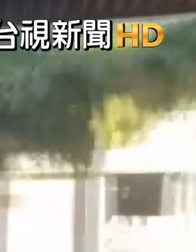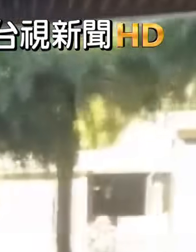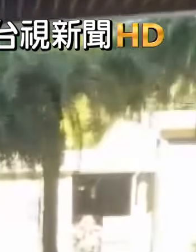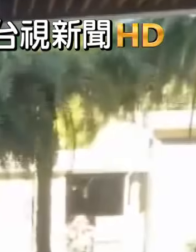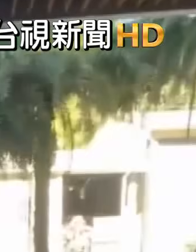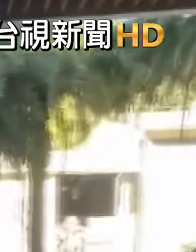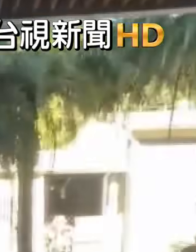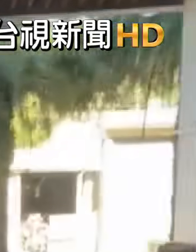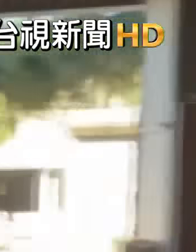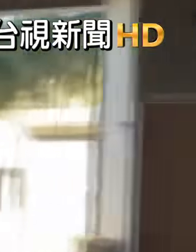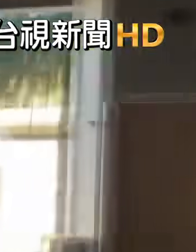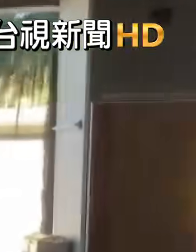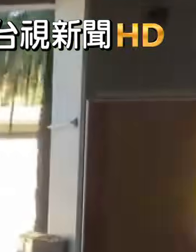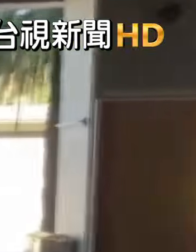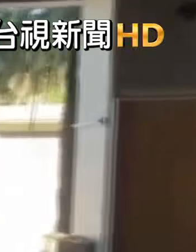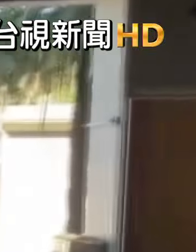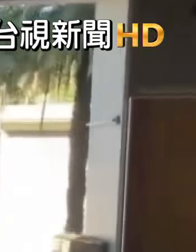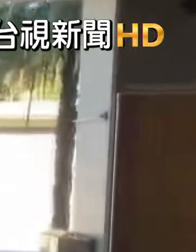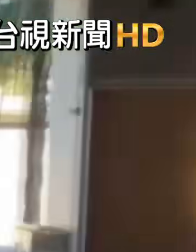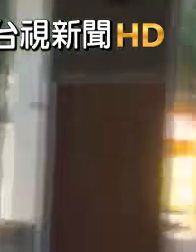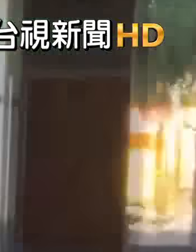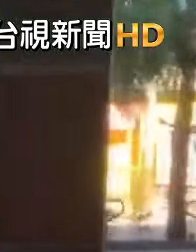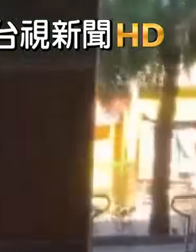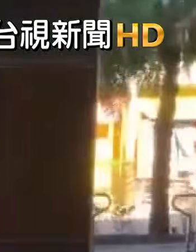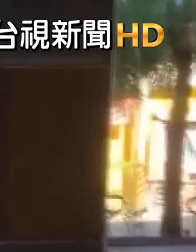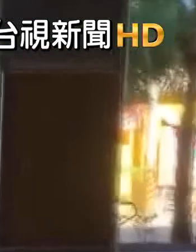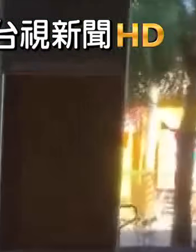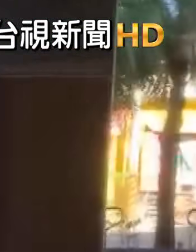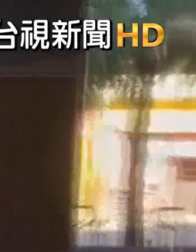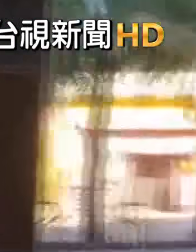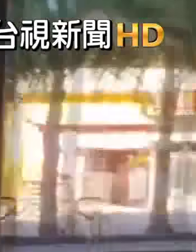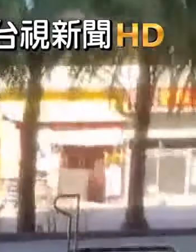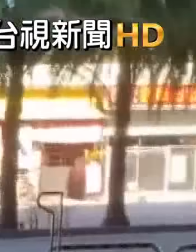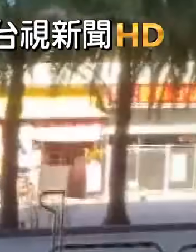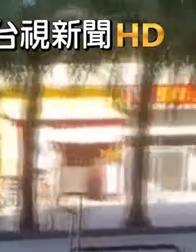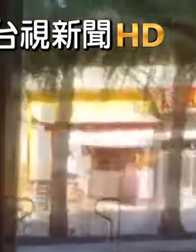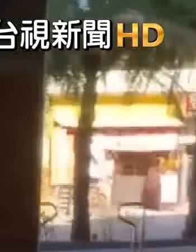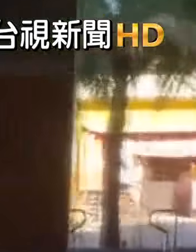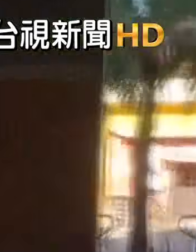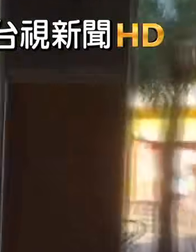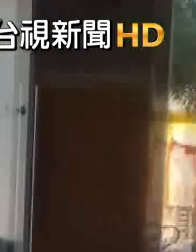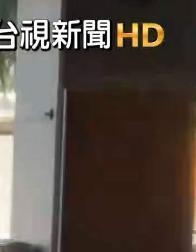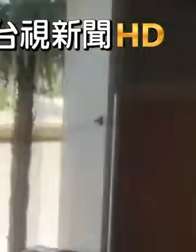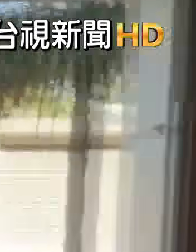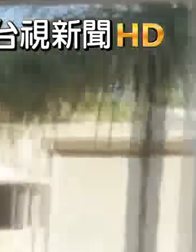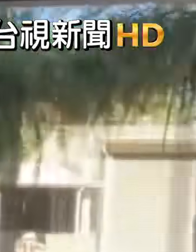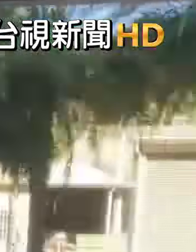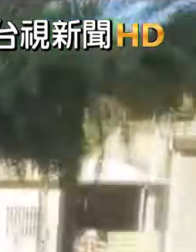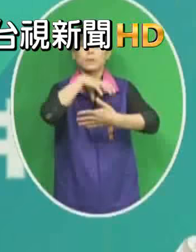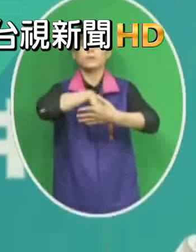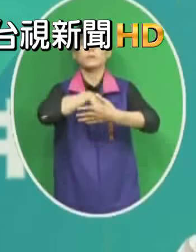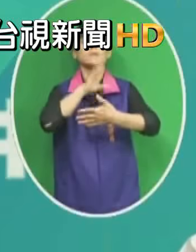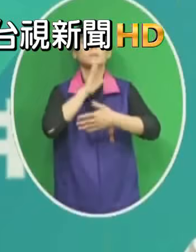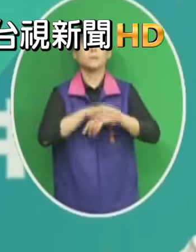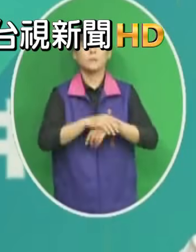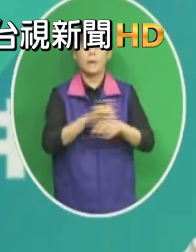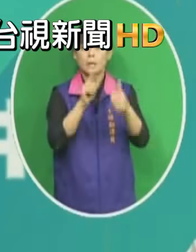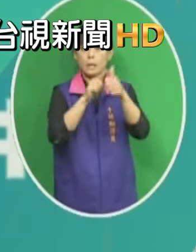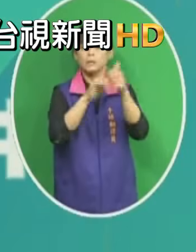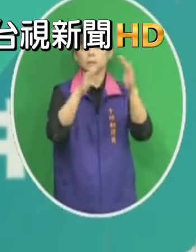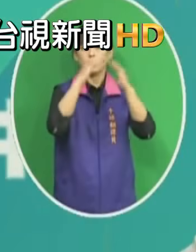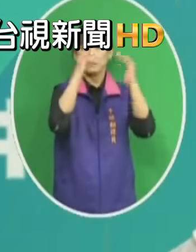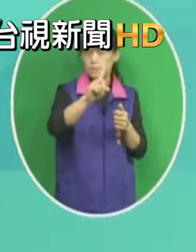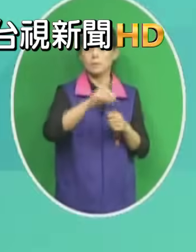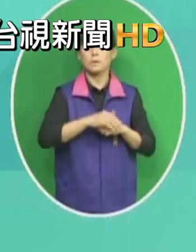调。而在屏东连日嘉陵破功，新增一例确诊个案，是先前桃园染疫者按2706的弟弟。 这个是一个家